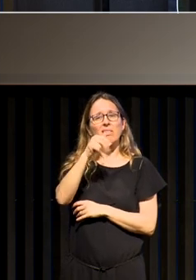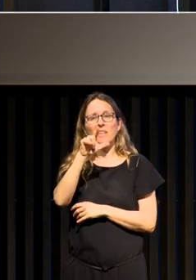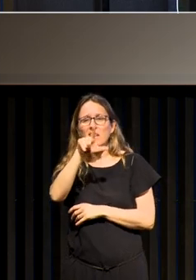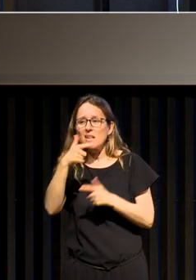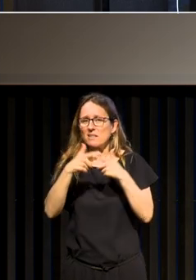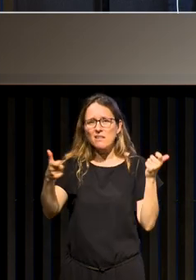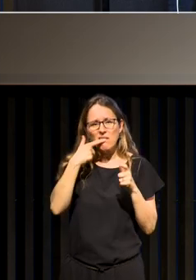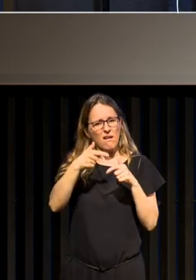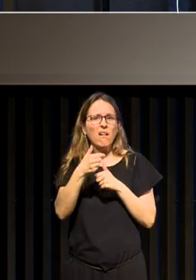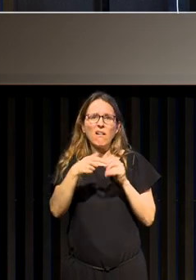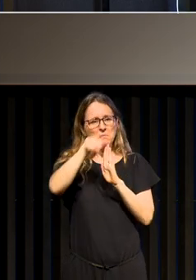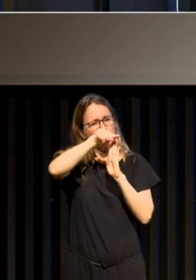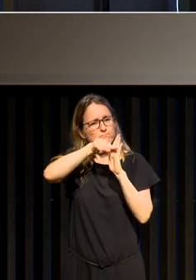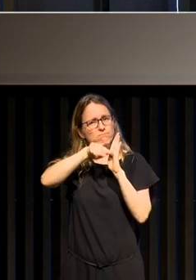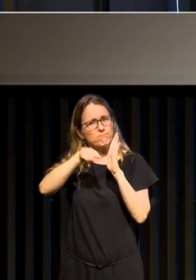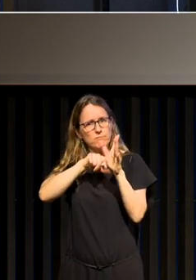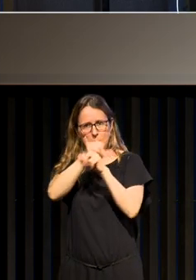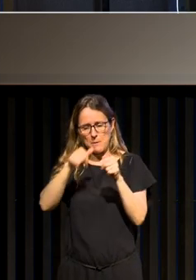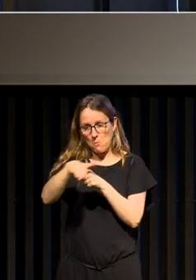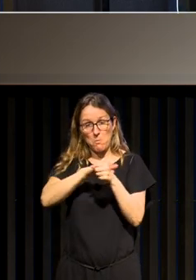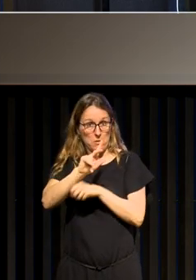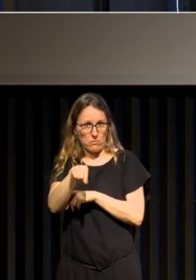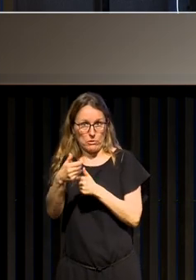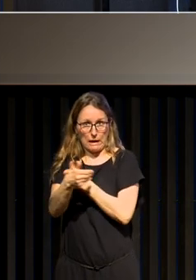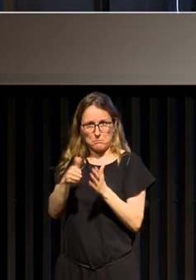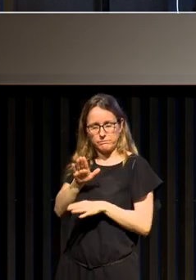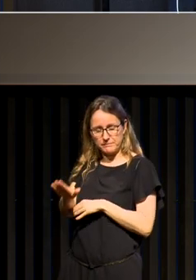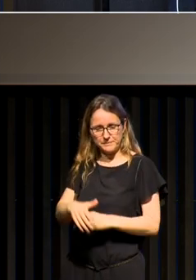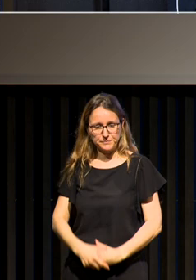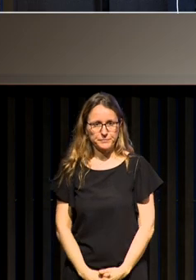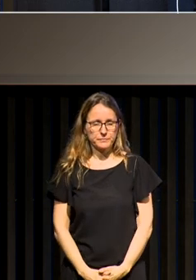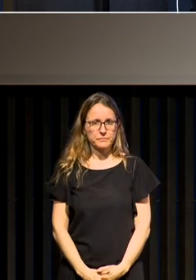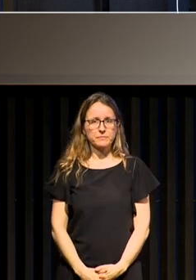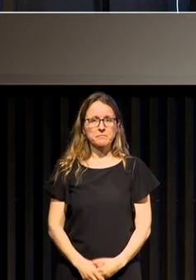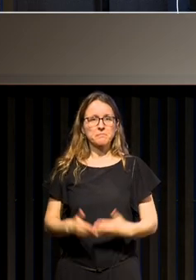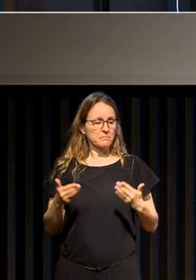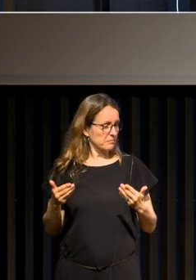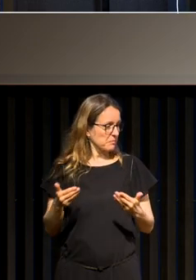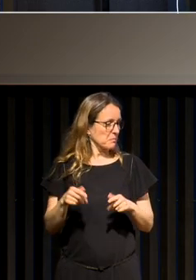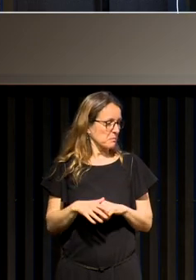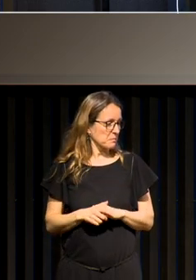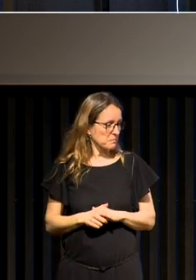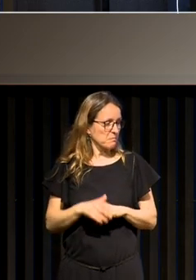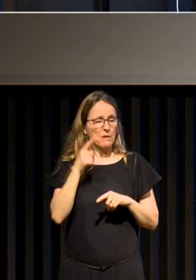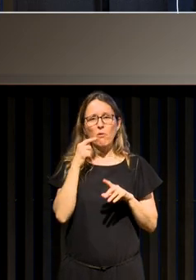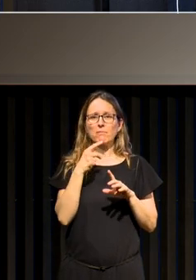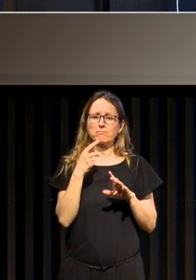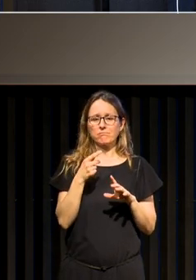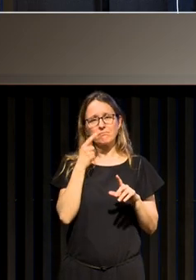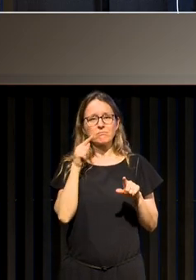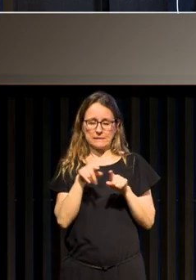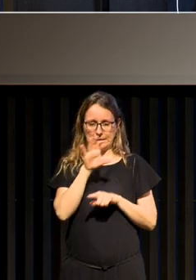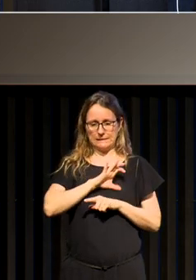bien cadré, a priori. Et voici un petit peu la fresque là, que j'ai représentée pour bien